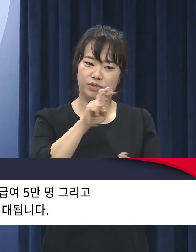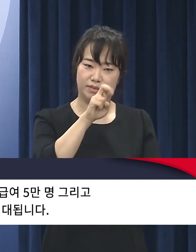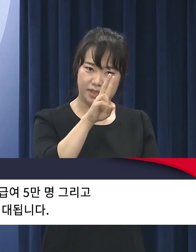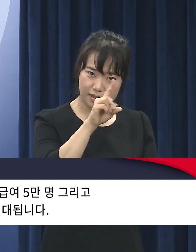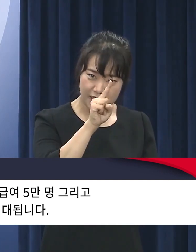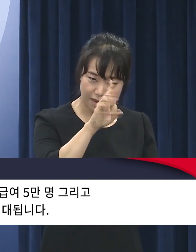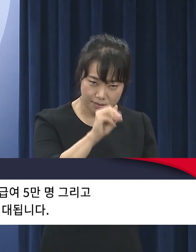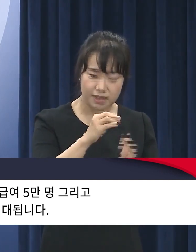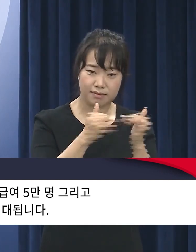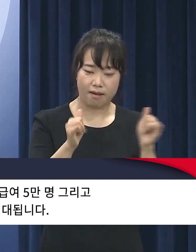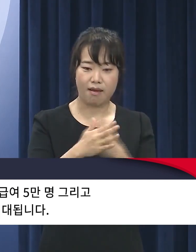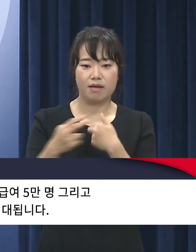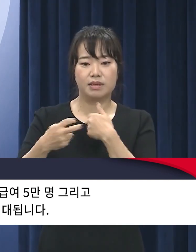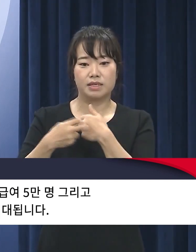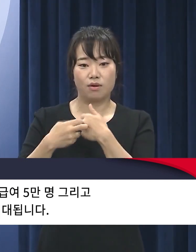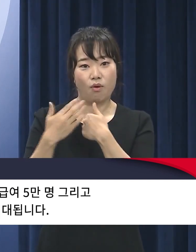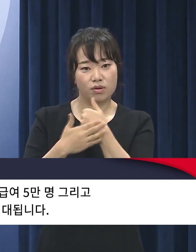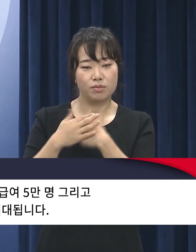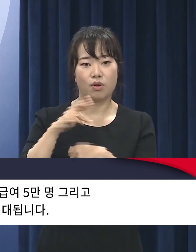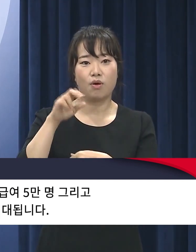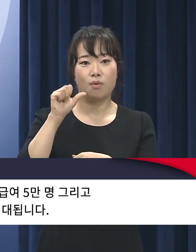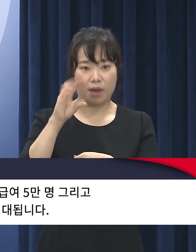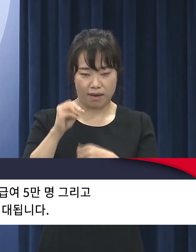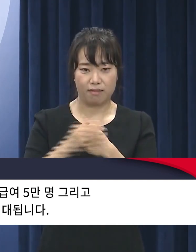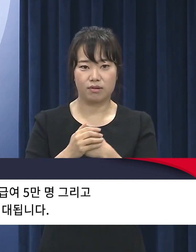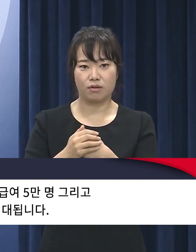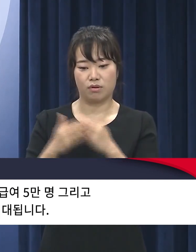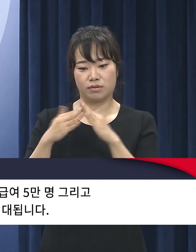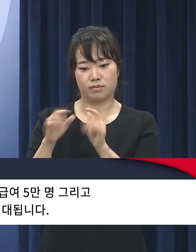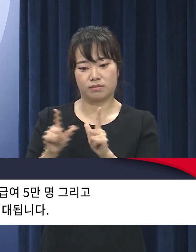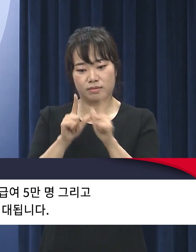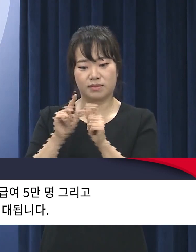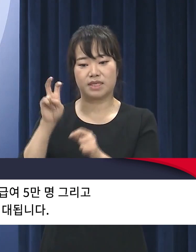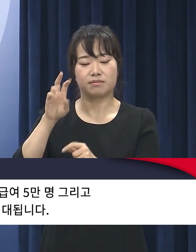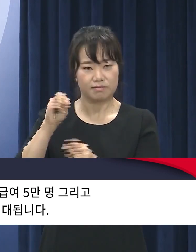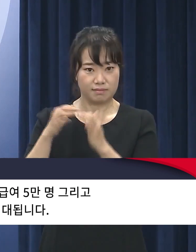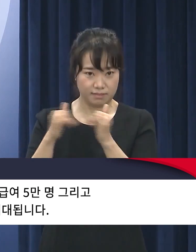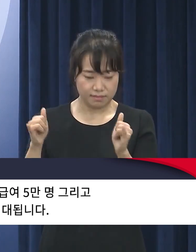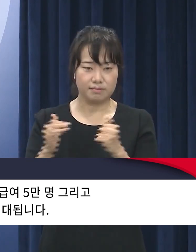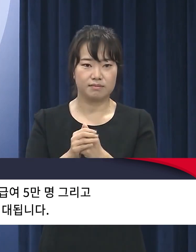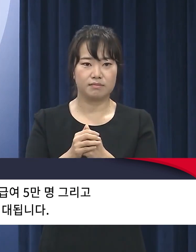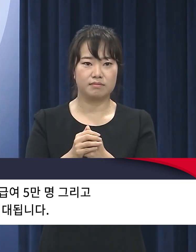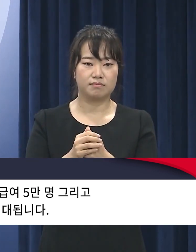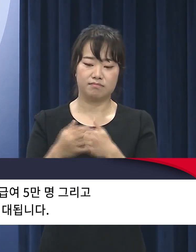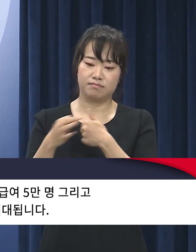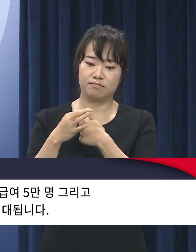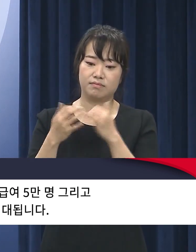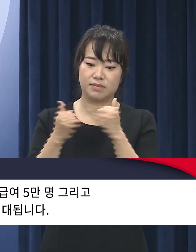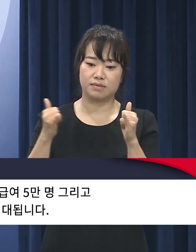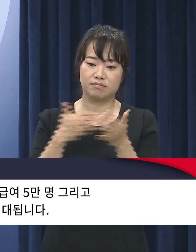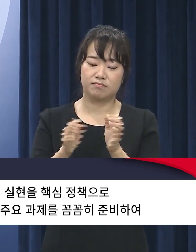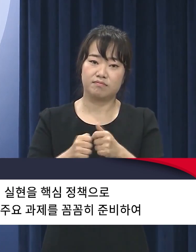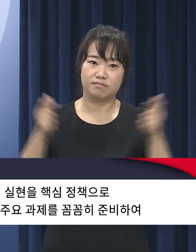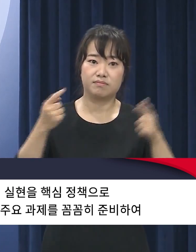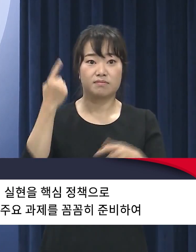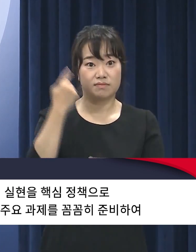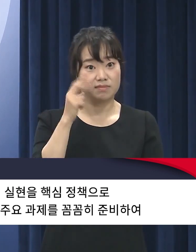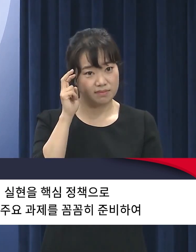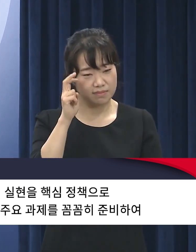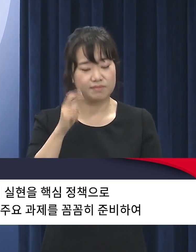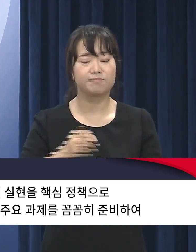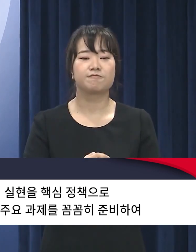명, 의료급여 5만 명, 그리고 주거급여 20만 명 등 수급자가 대폭 늘어날 것으로